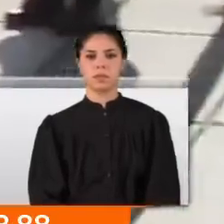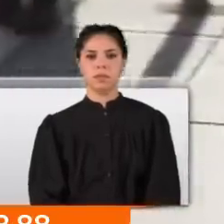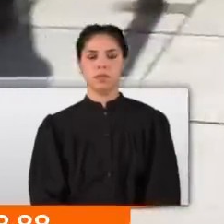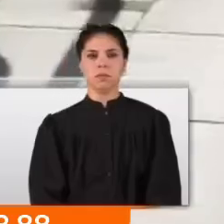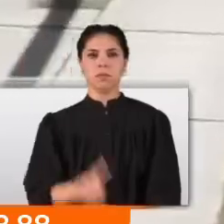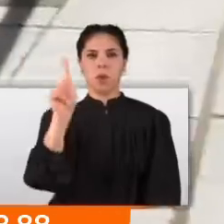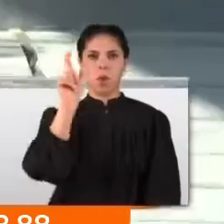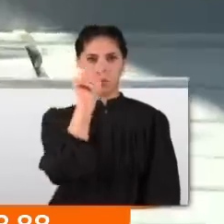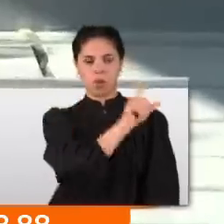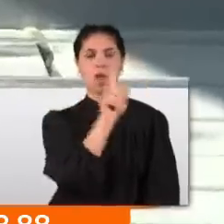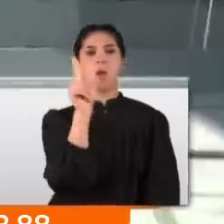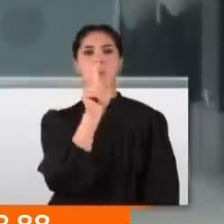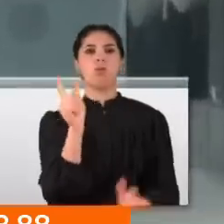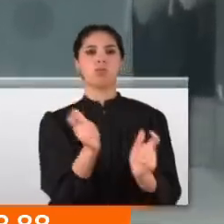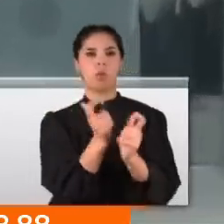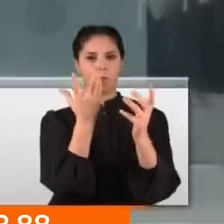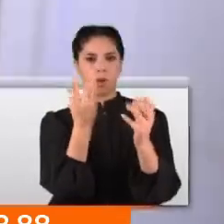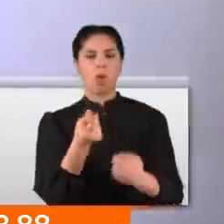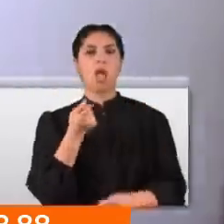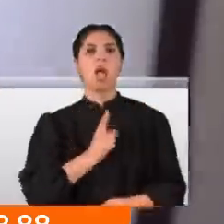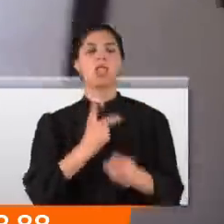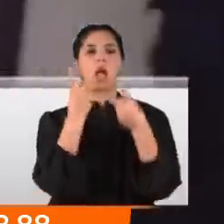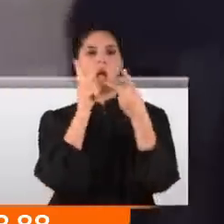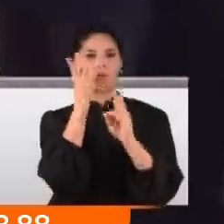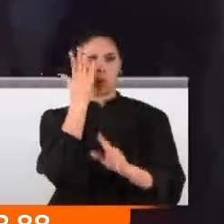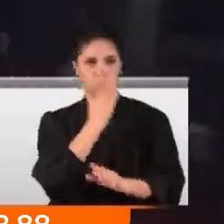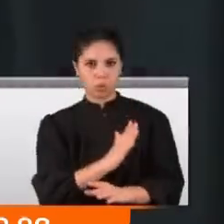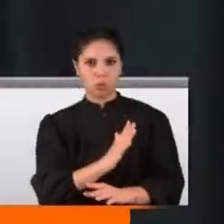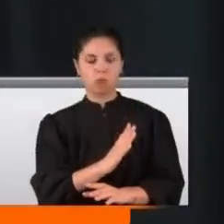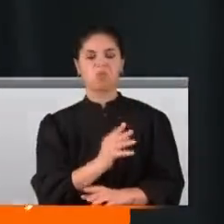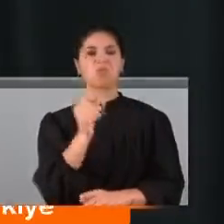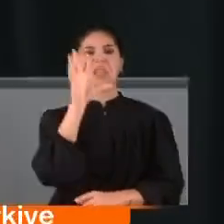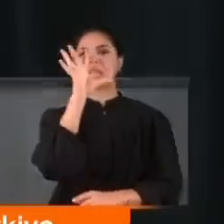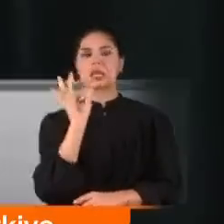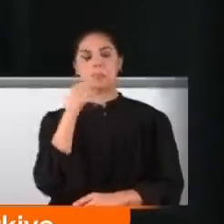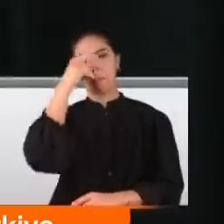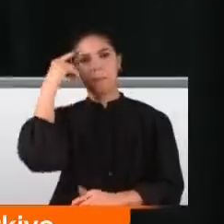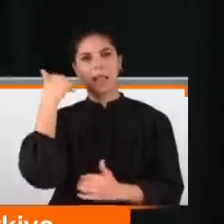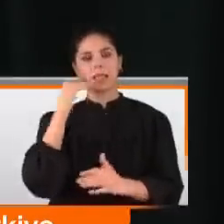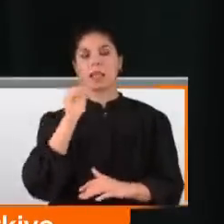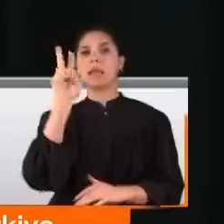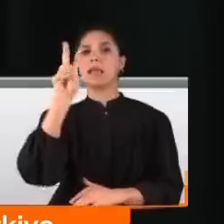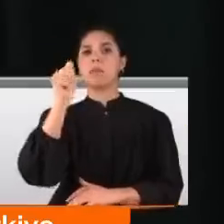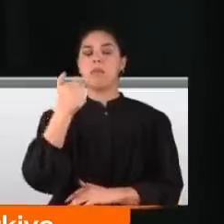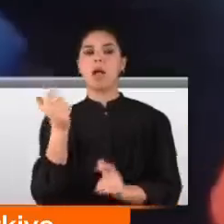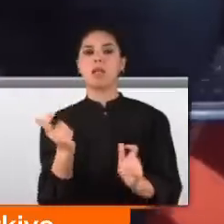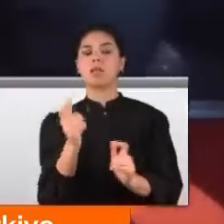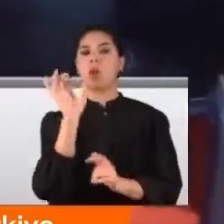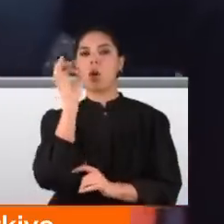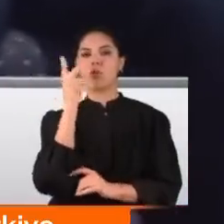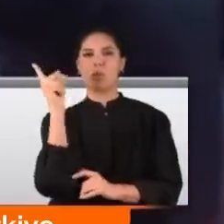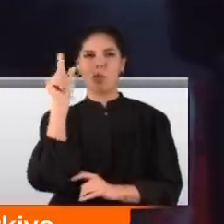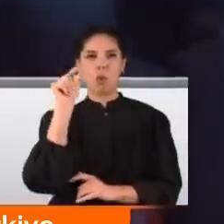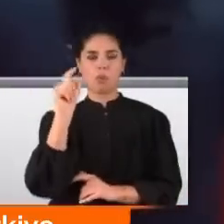On ay, on toplantı. Aday çıkmadığı gibi silüeti dahi belli olmadı. 26 Ocak'taki 11.